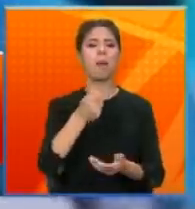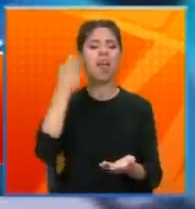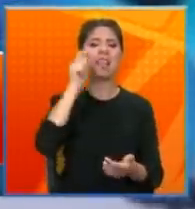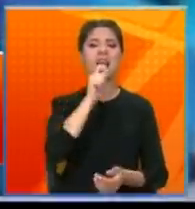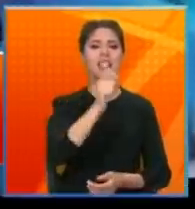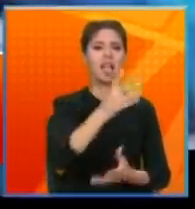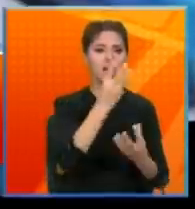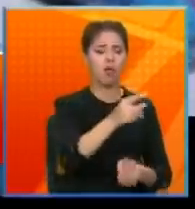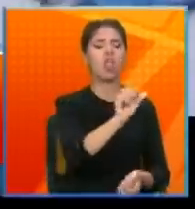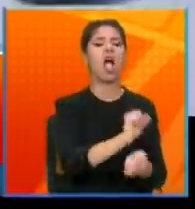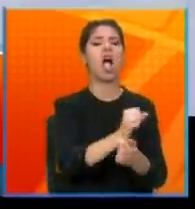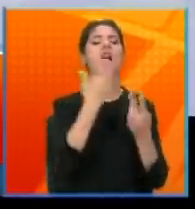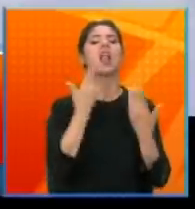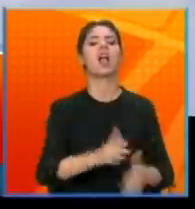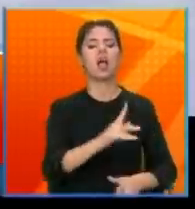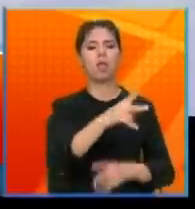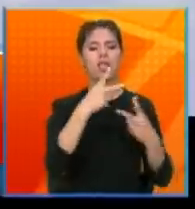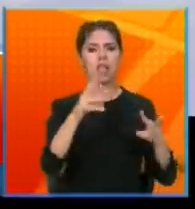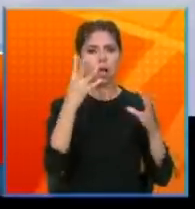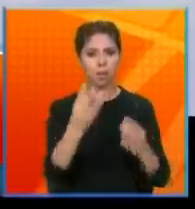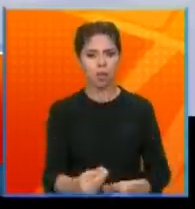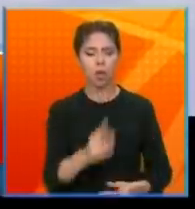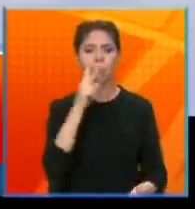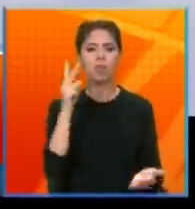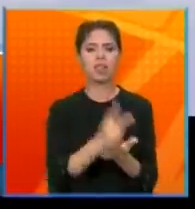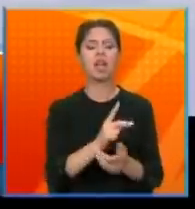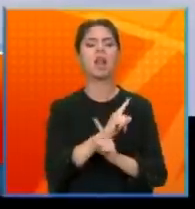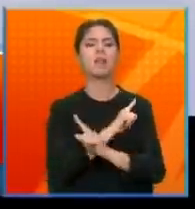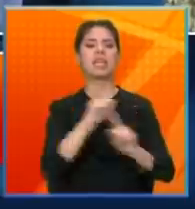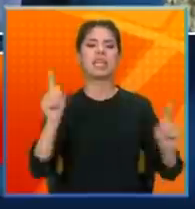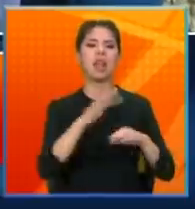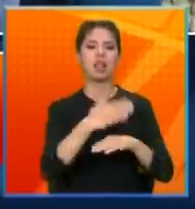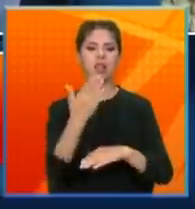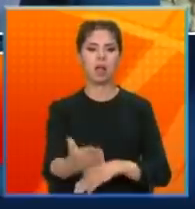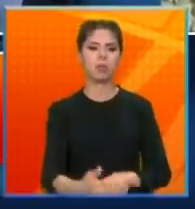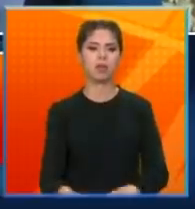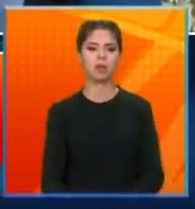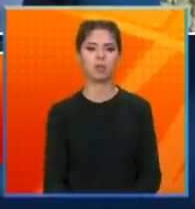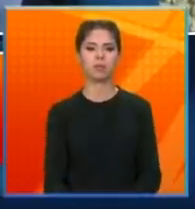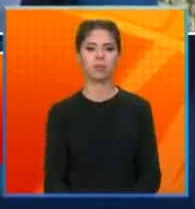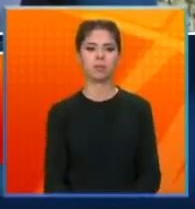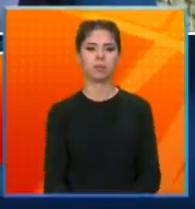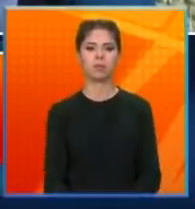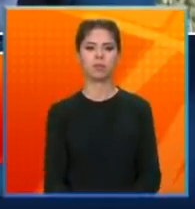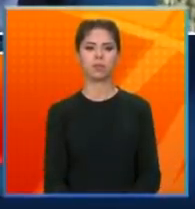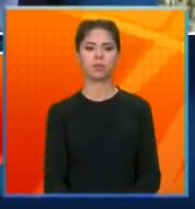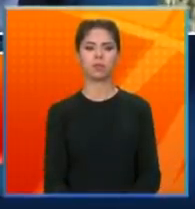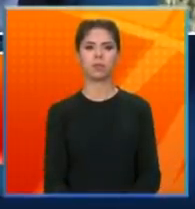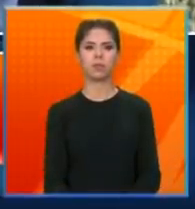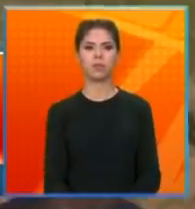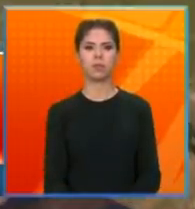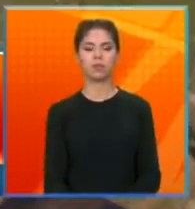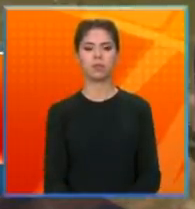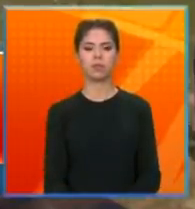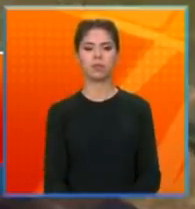ama Tanas ailesi kabul etmedi. Serbest bırakılması kararına da itiraz ettiler. Onun cezasını versinler. Serbest